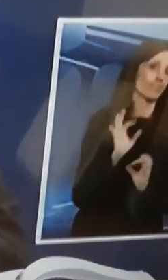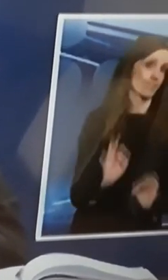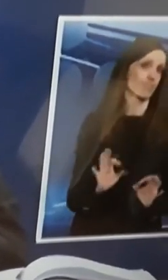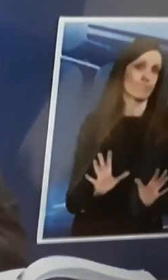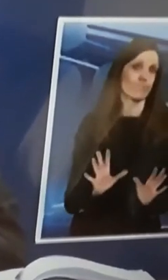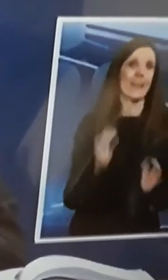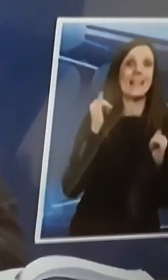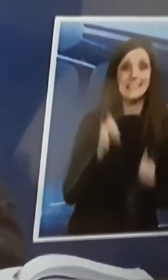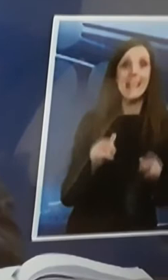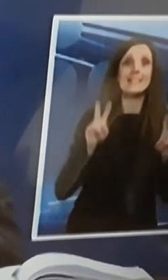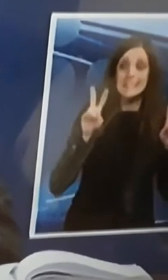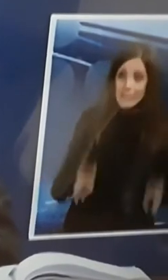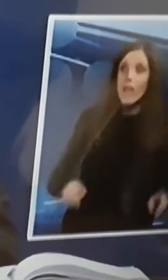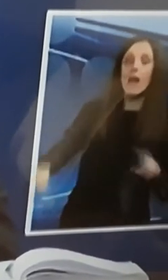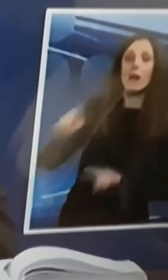zdravstvene bezbednosti